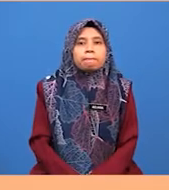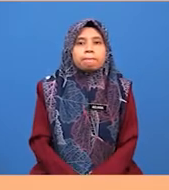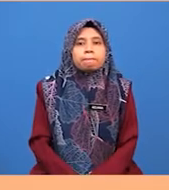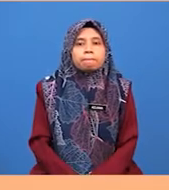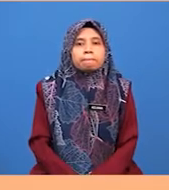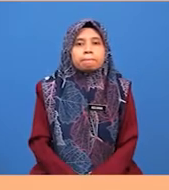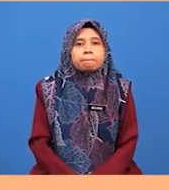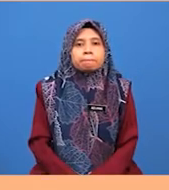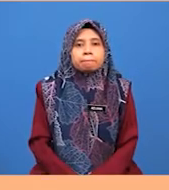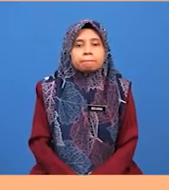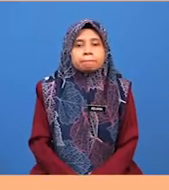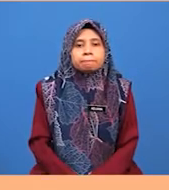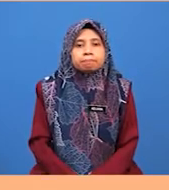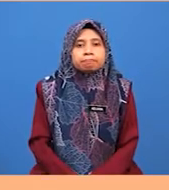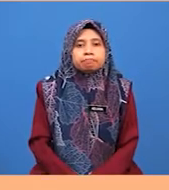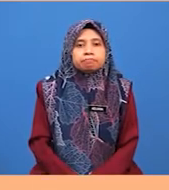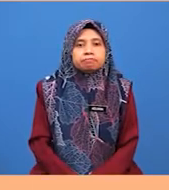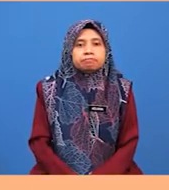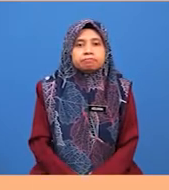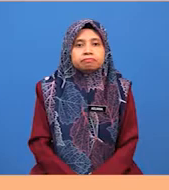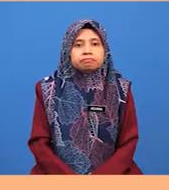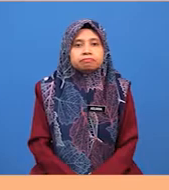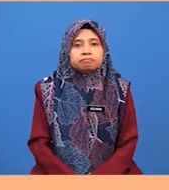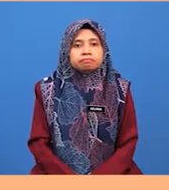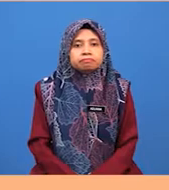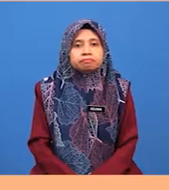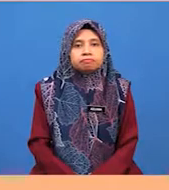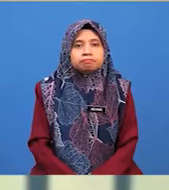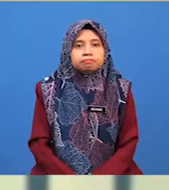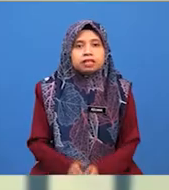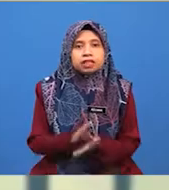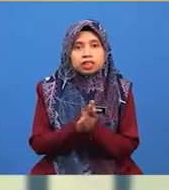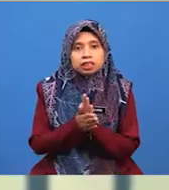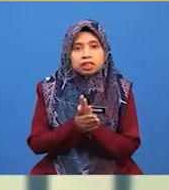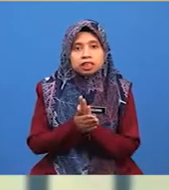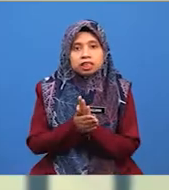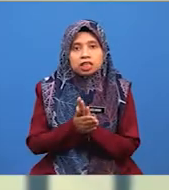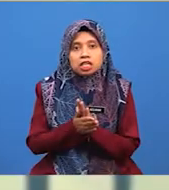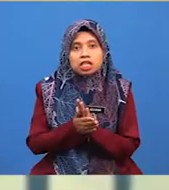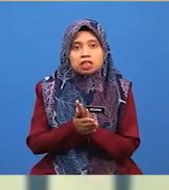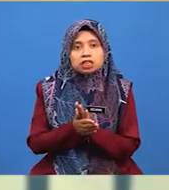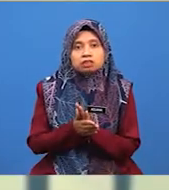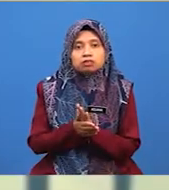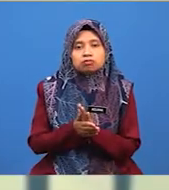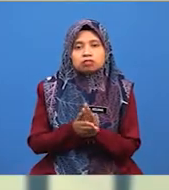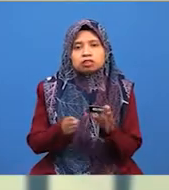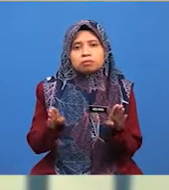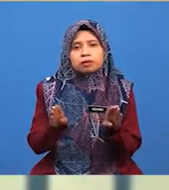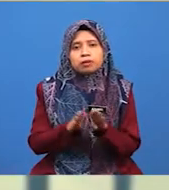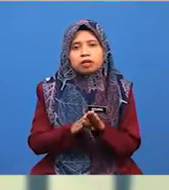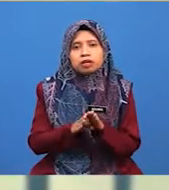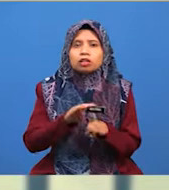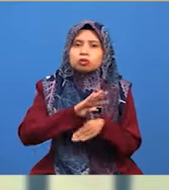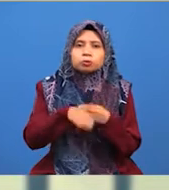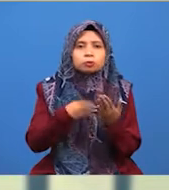ayat menggunakan perluasan subjek. Jadi, sebagai rumusan pelajaran